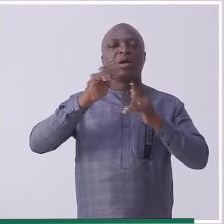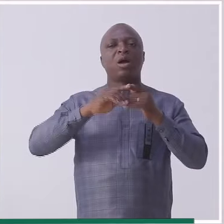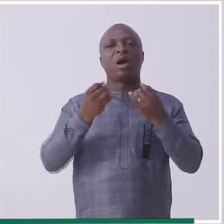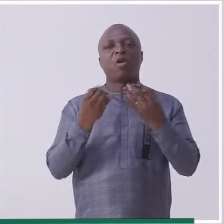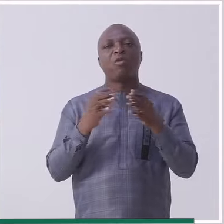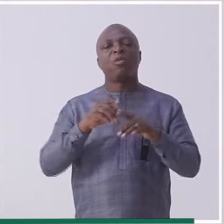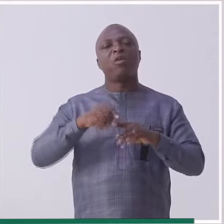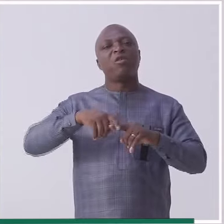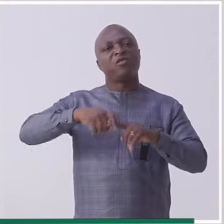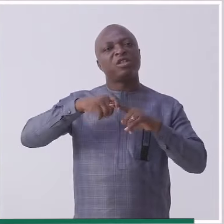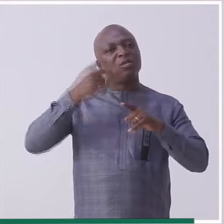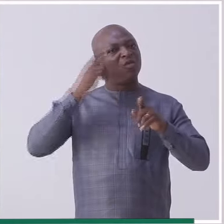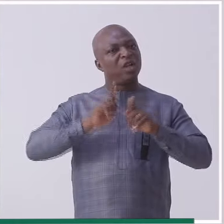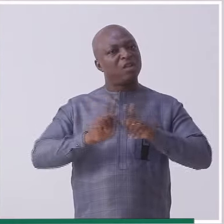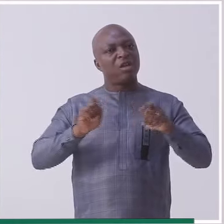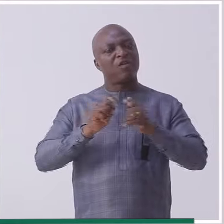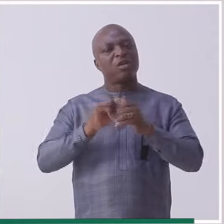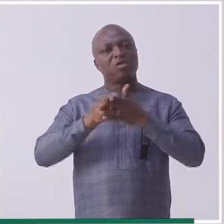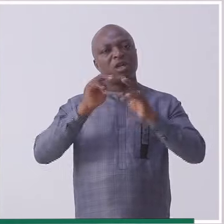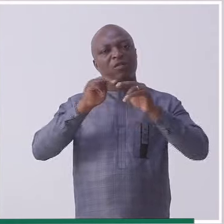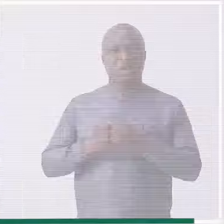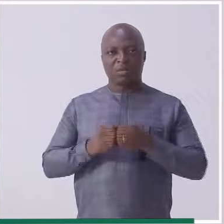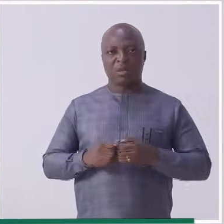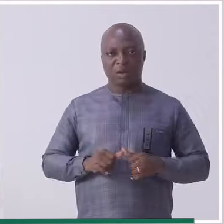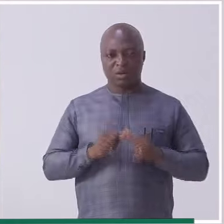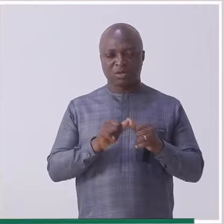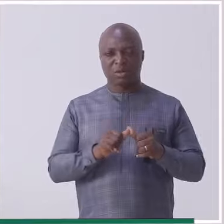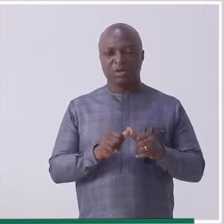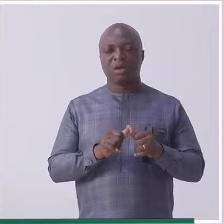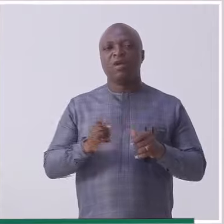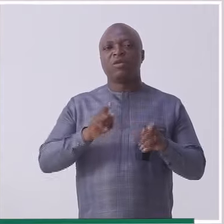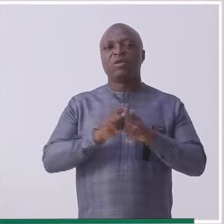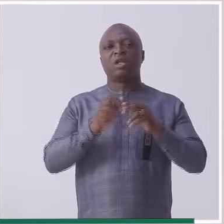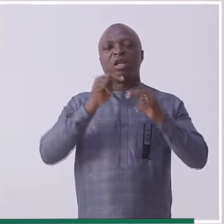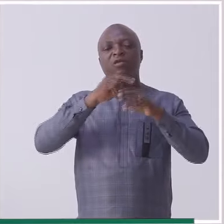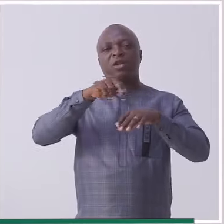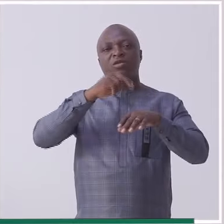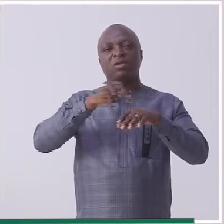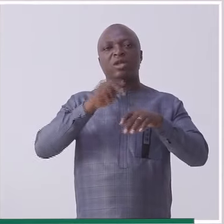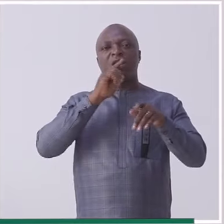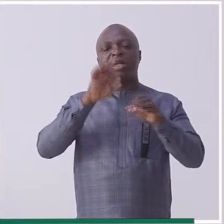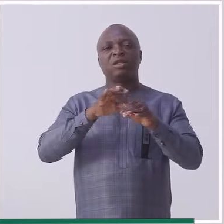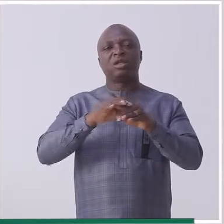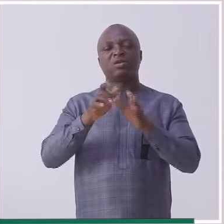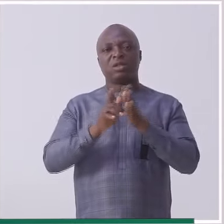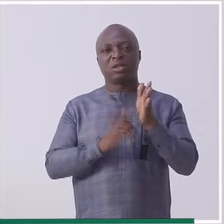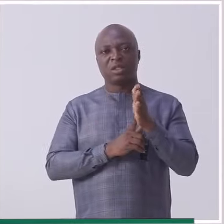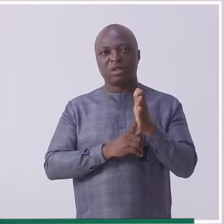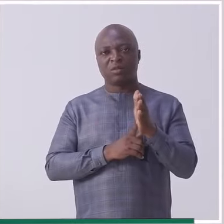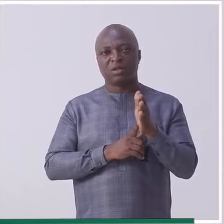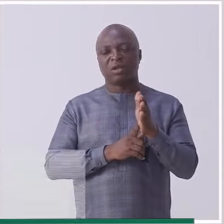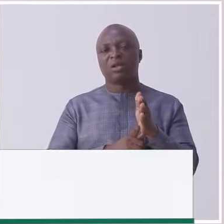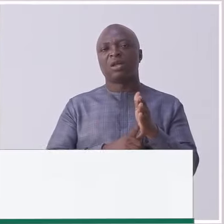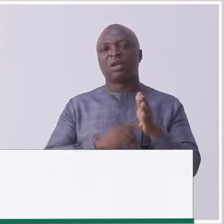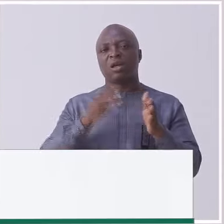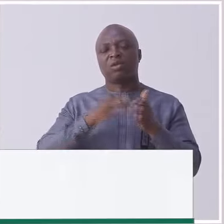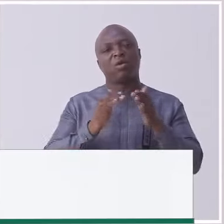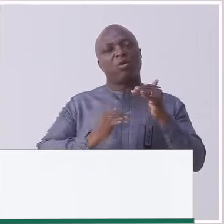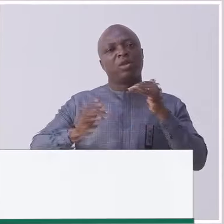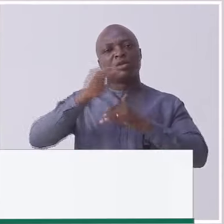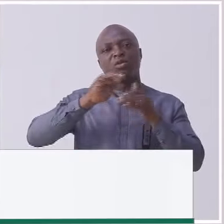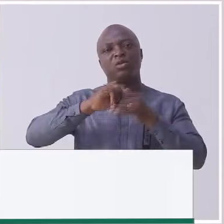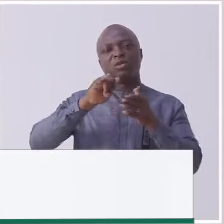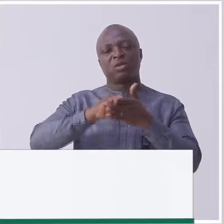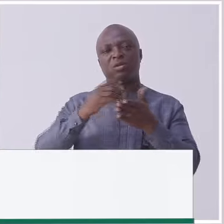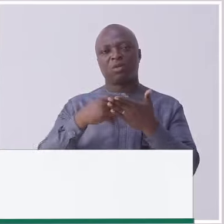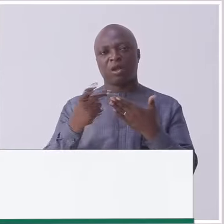peut-on fixer pour faire la différence avec le niveau local? Mais vous avez un niveau national qui est l'élection législative, qui est encore au-dessus de la